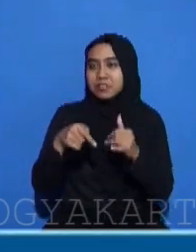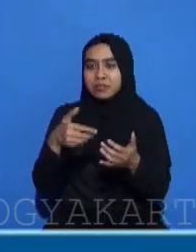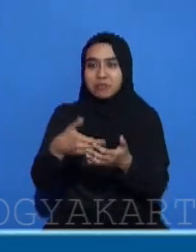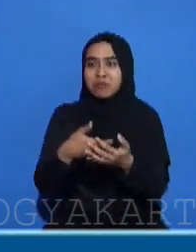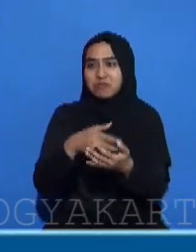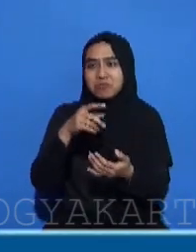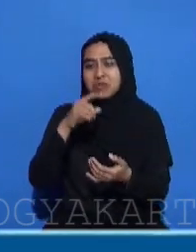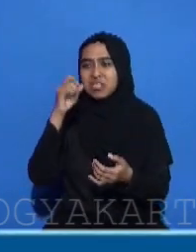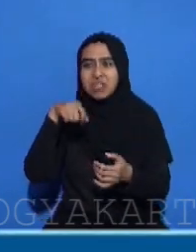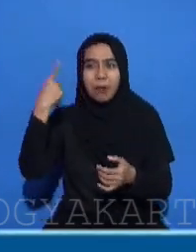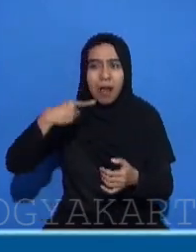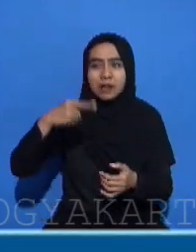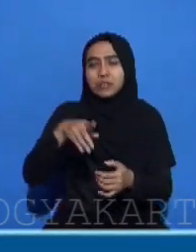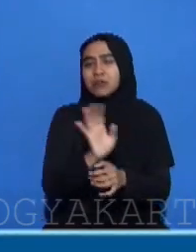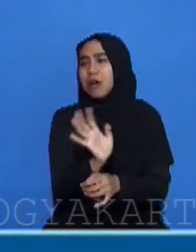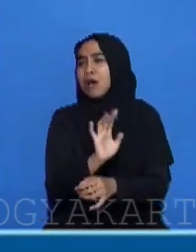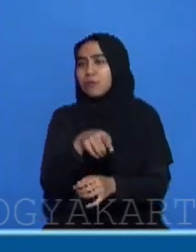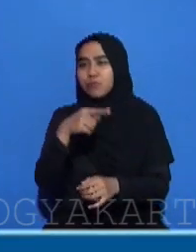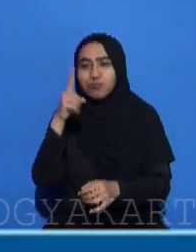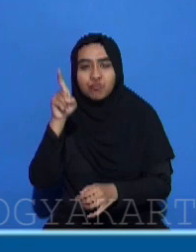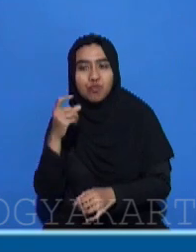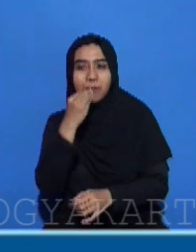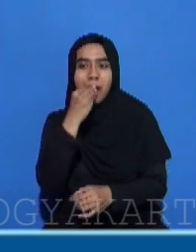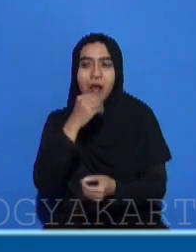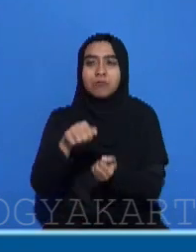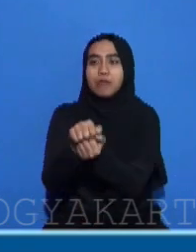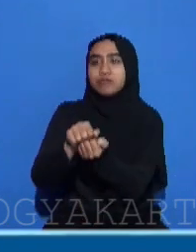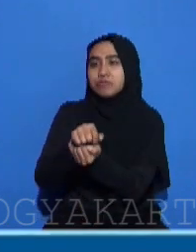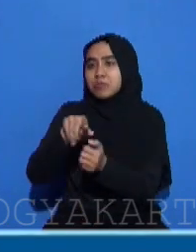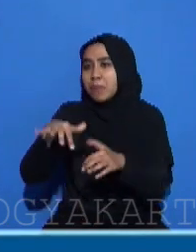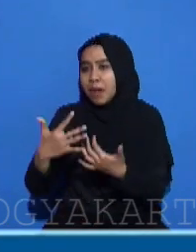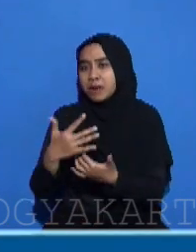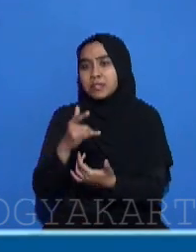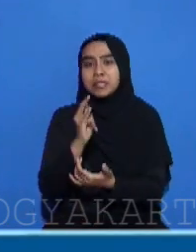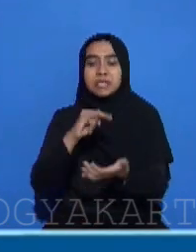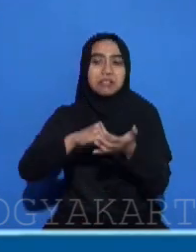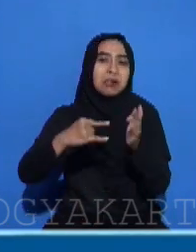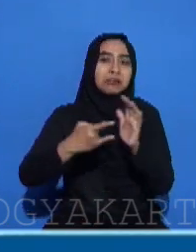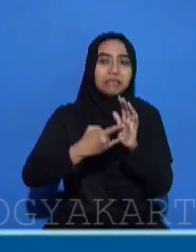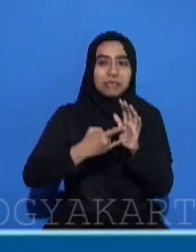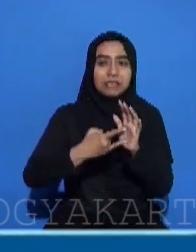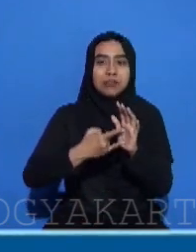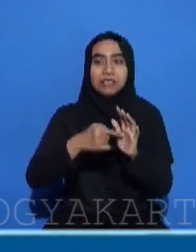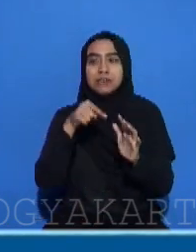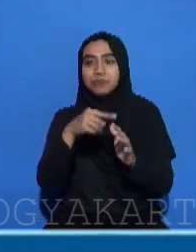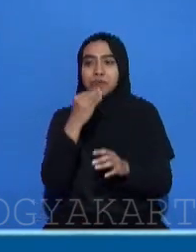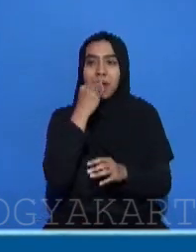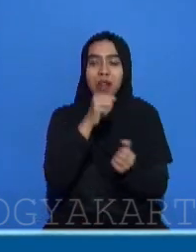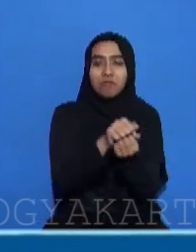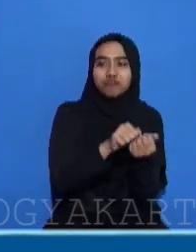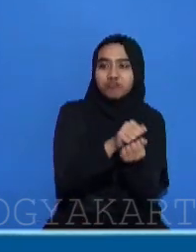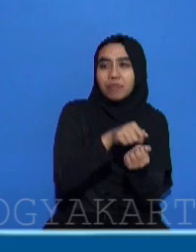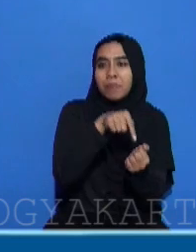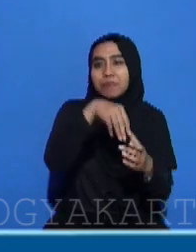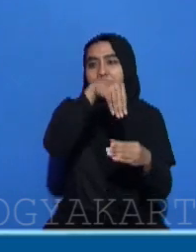dinten. Kangge nyikapi kabetahan pakan rojo koyonipun, Anwar ngeterpakan teknologi pangolahing pakan lumantar dipun simpen